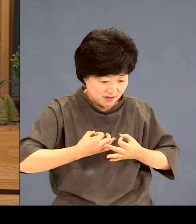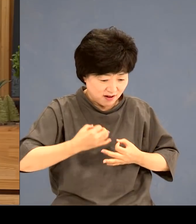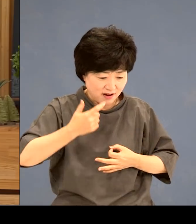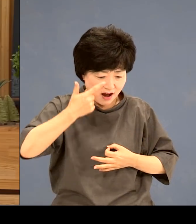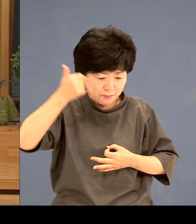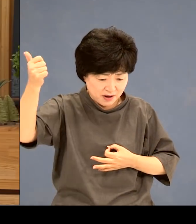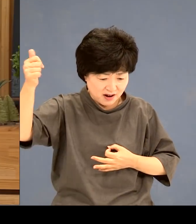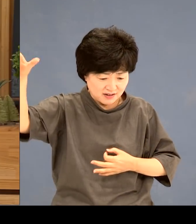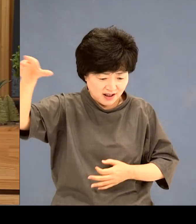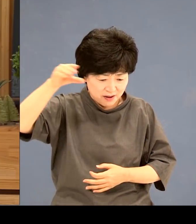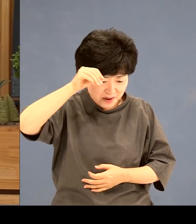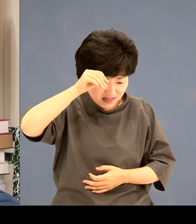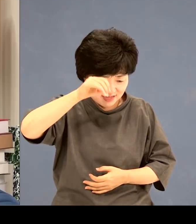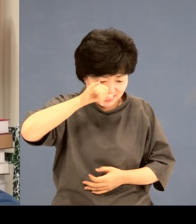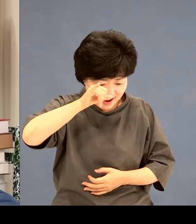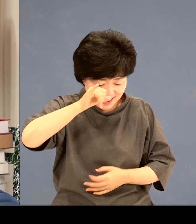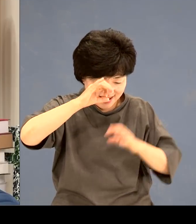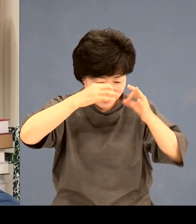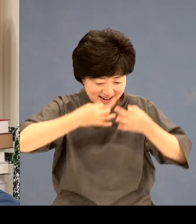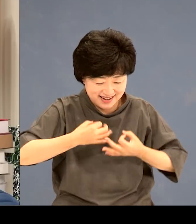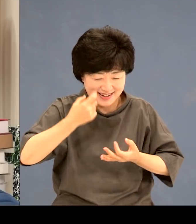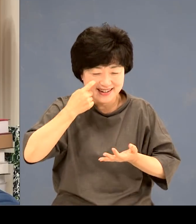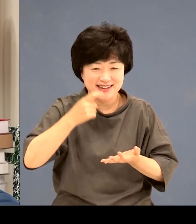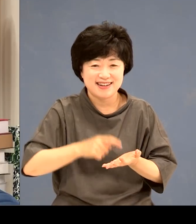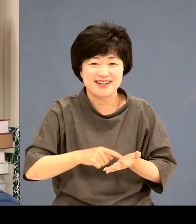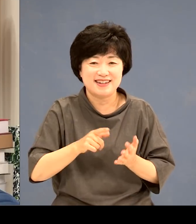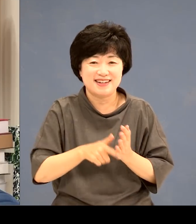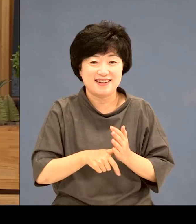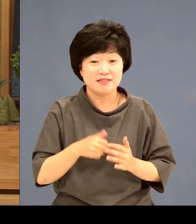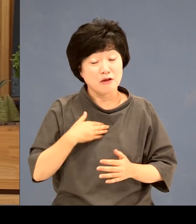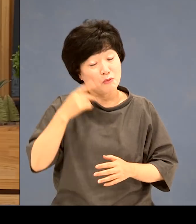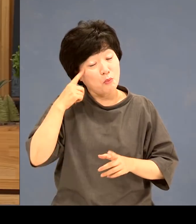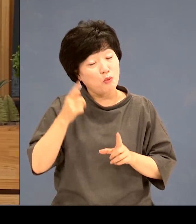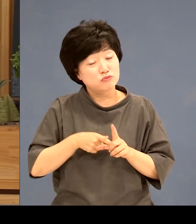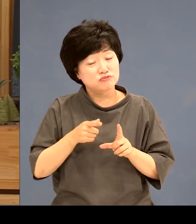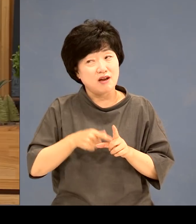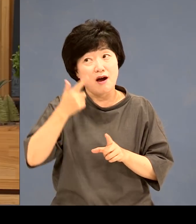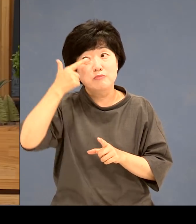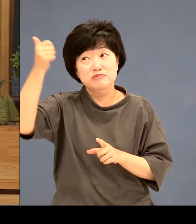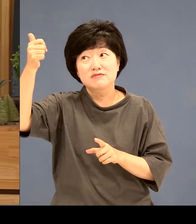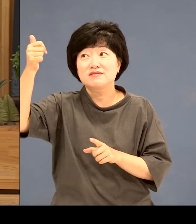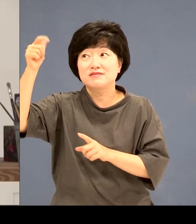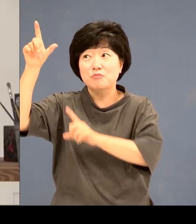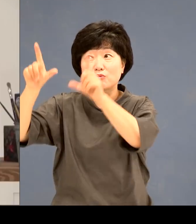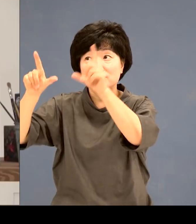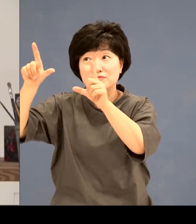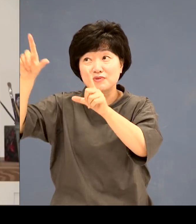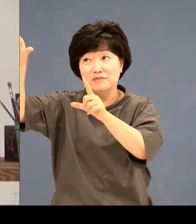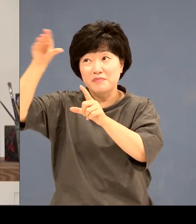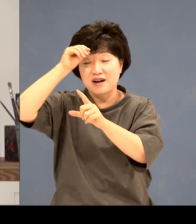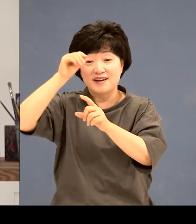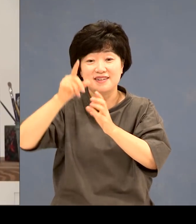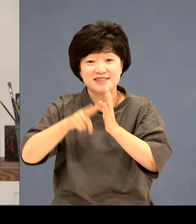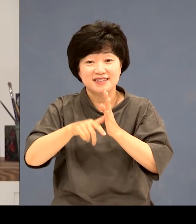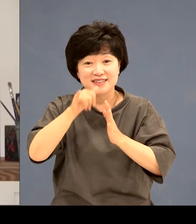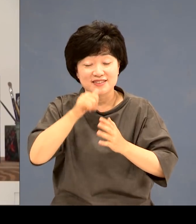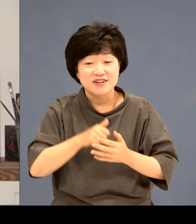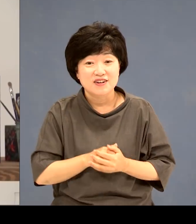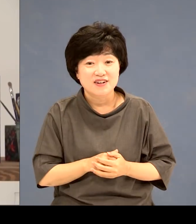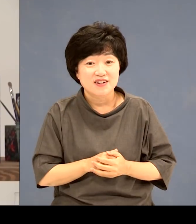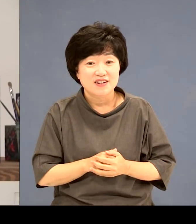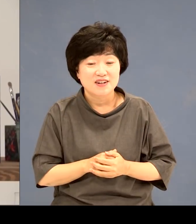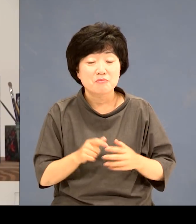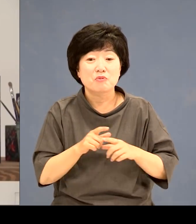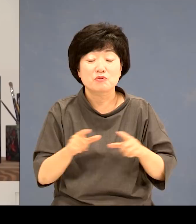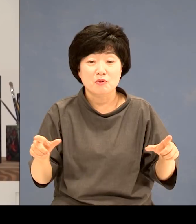되었을 때 나도 모르게 닮아 있는 아버지의 모습을 내 스스로가 발견할 때가 있잖아요. 네, 나도 모르게 이렇게 답습하게 되는 그런 부분을